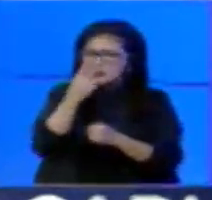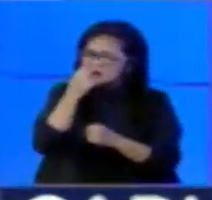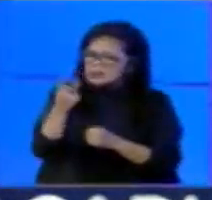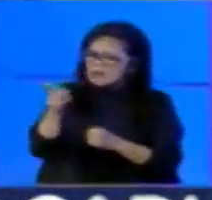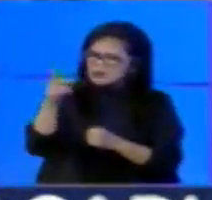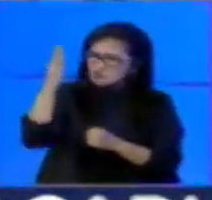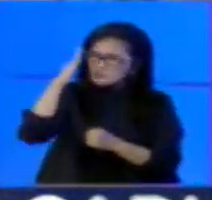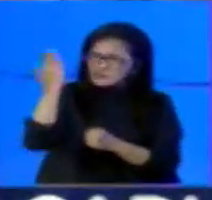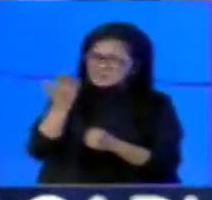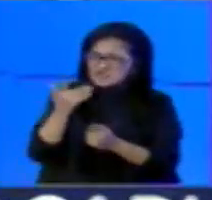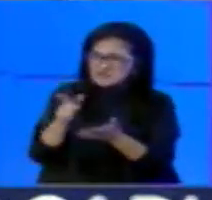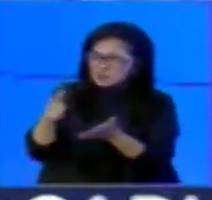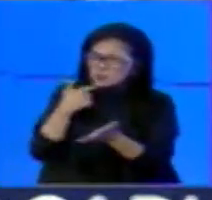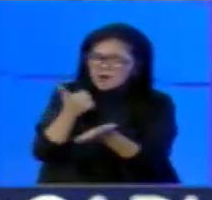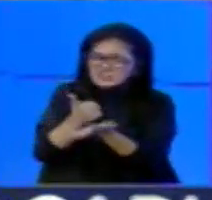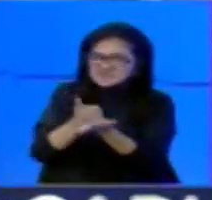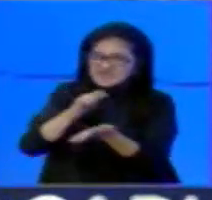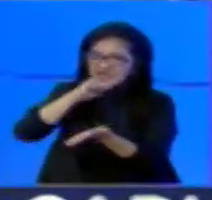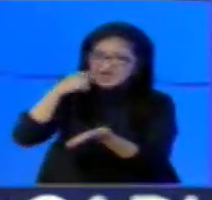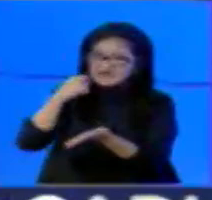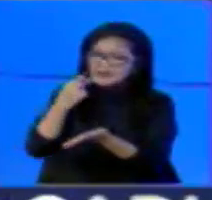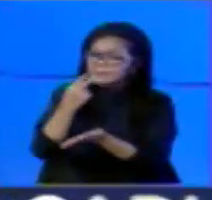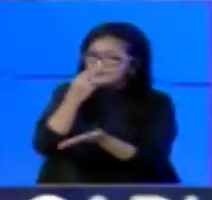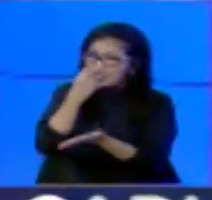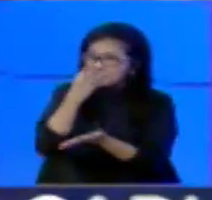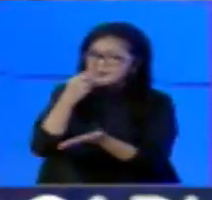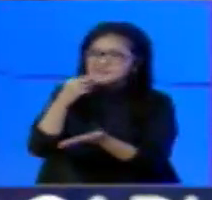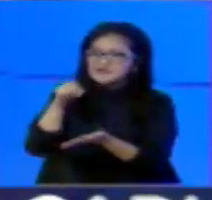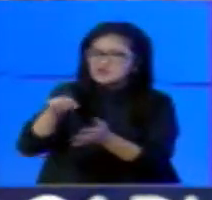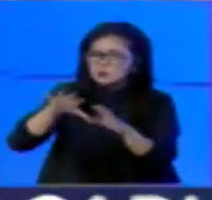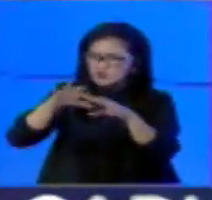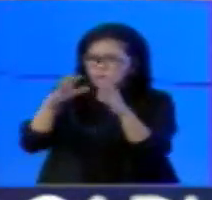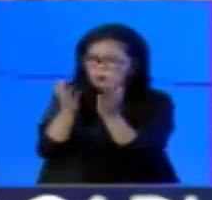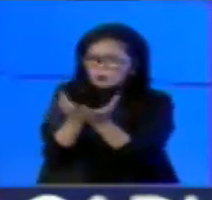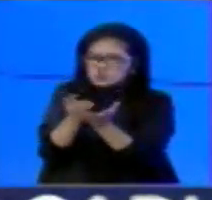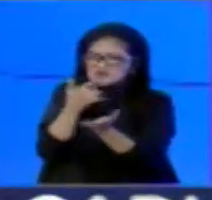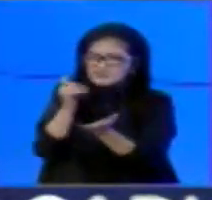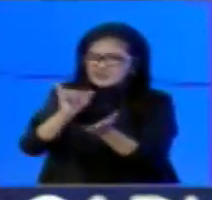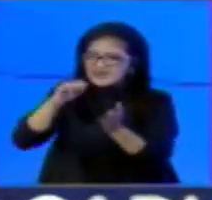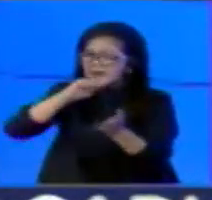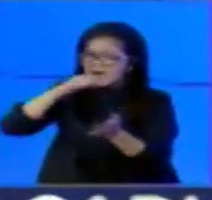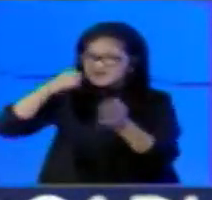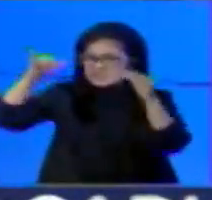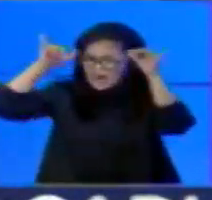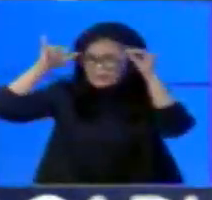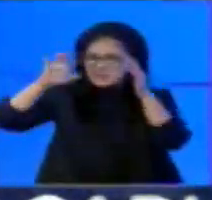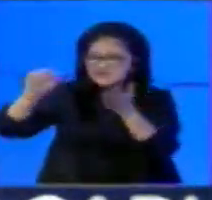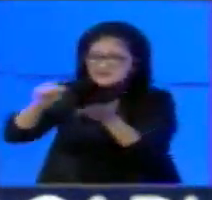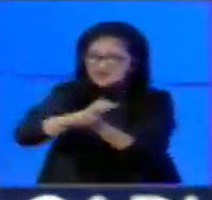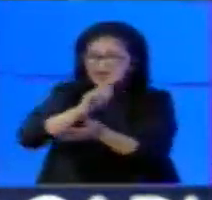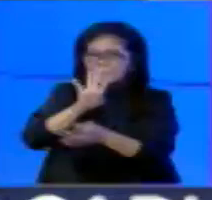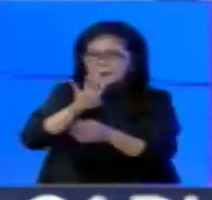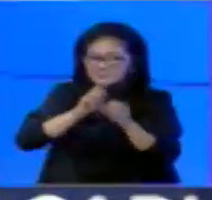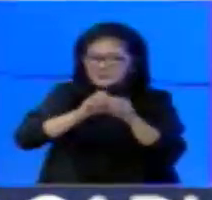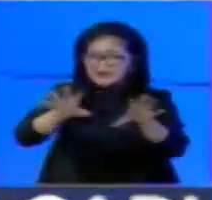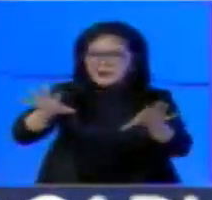daging babi yang dikemas menyerupai daging sapi. Daging ini disita dari 4 tersangka pengedar, yakni Tuyadi, Paino, Andri,